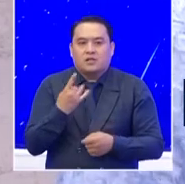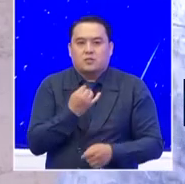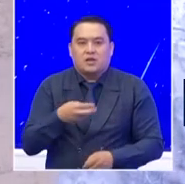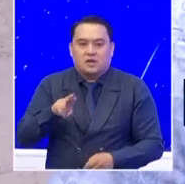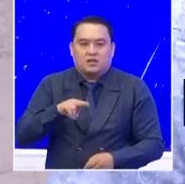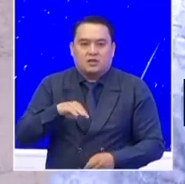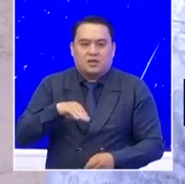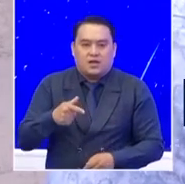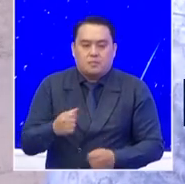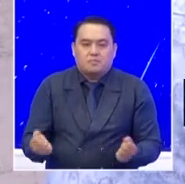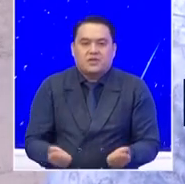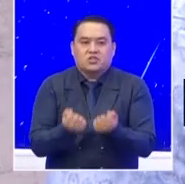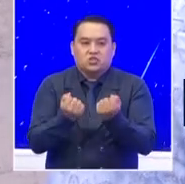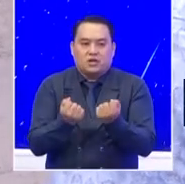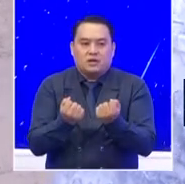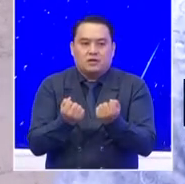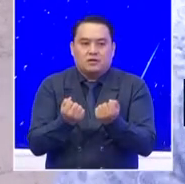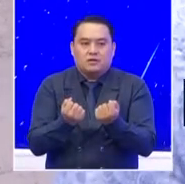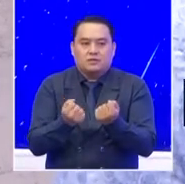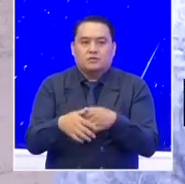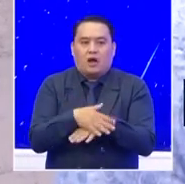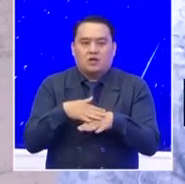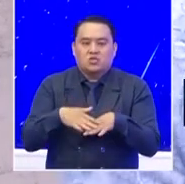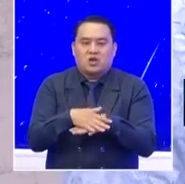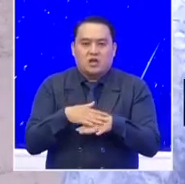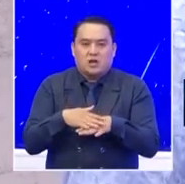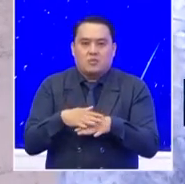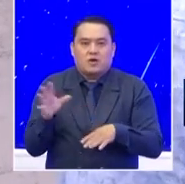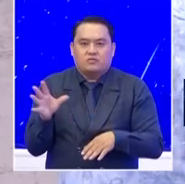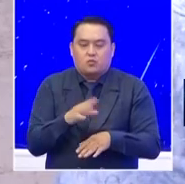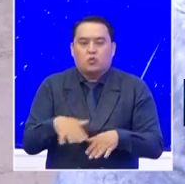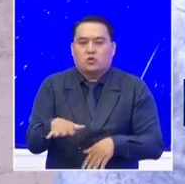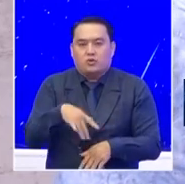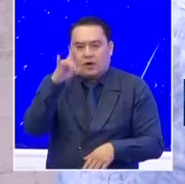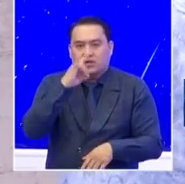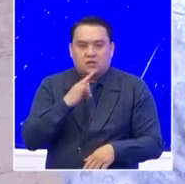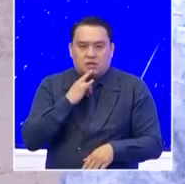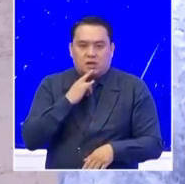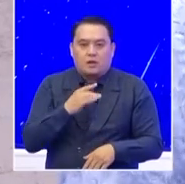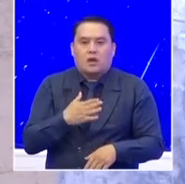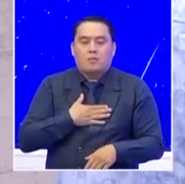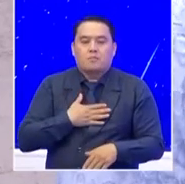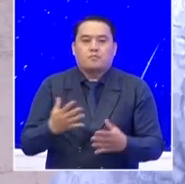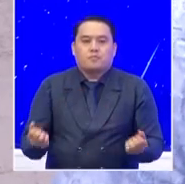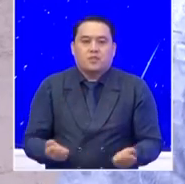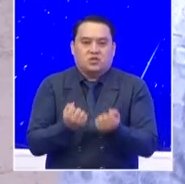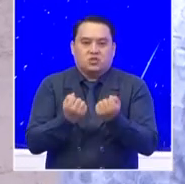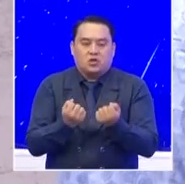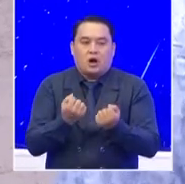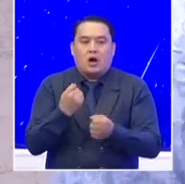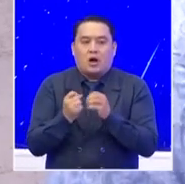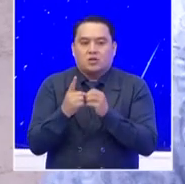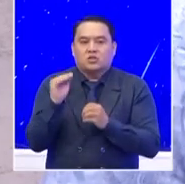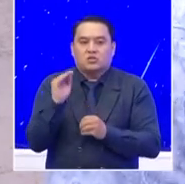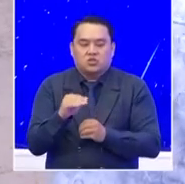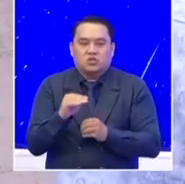тенге поддержка уязвленных слоев населения, да, на территории всего Казахстана. Нам получилось помочь порядка 11